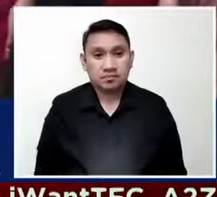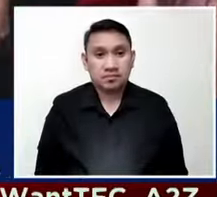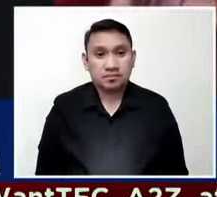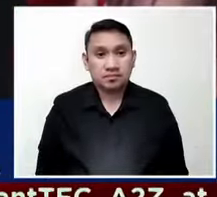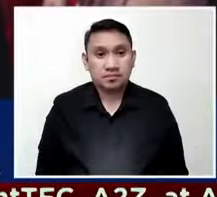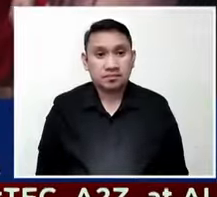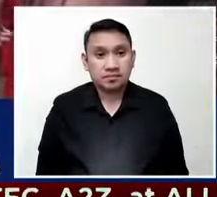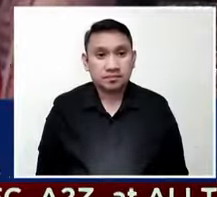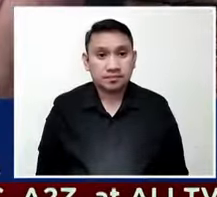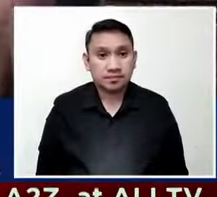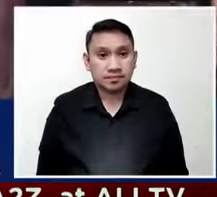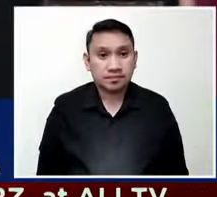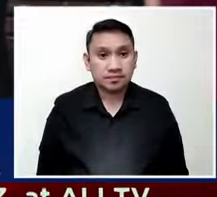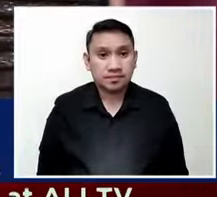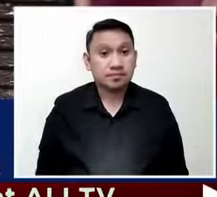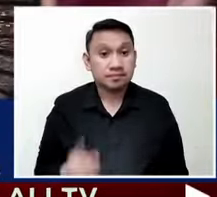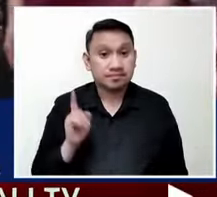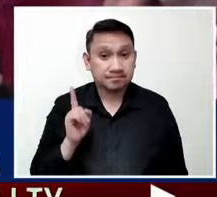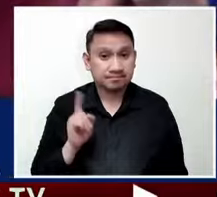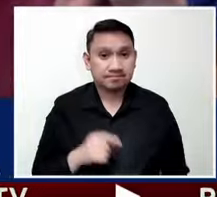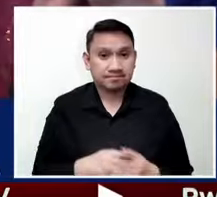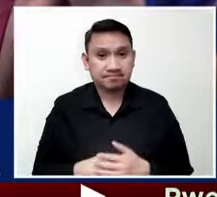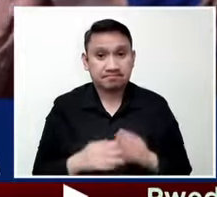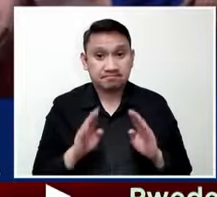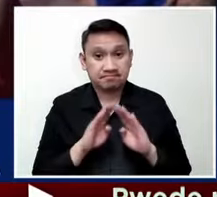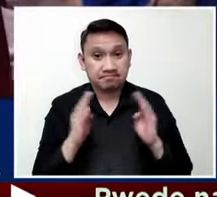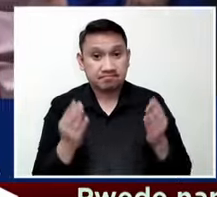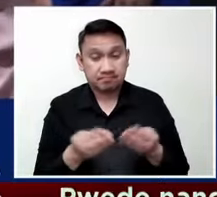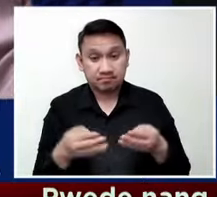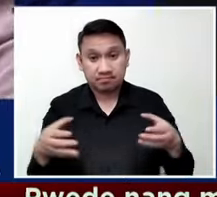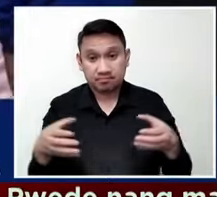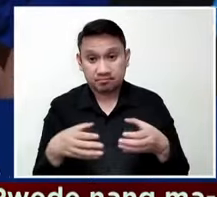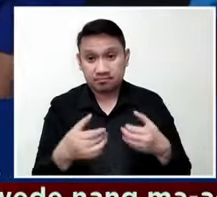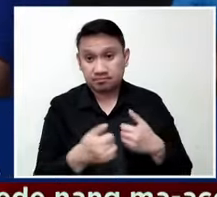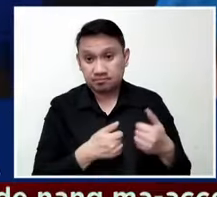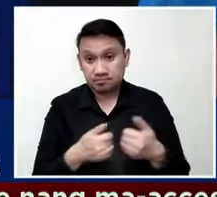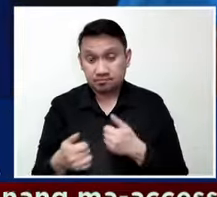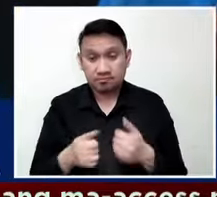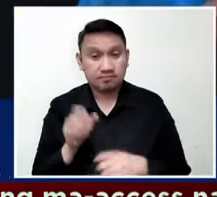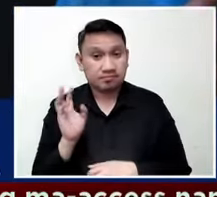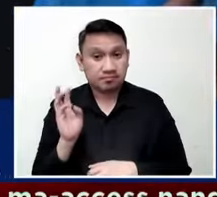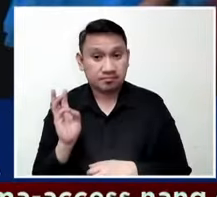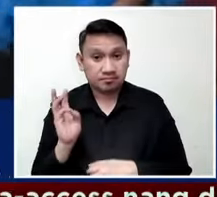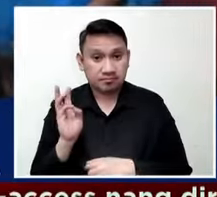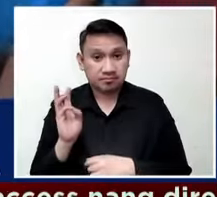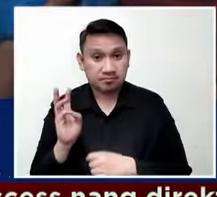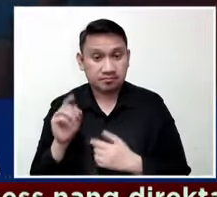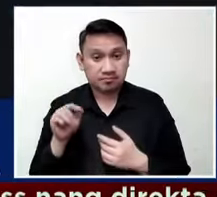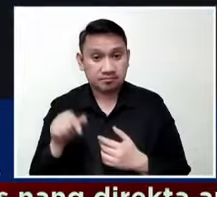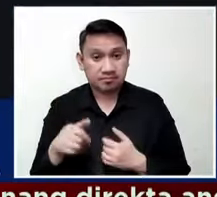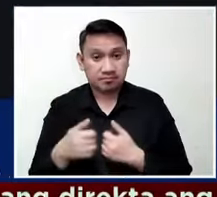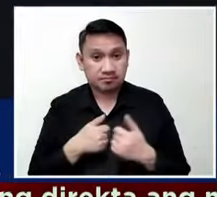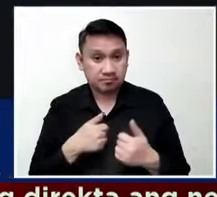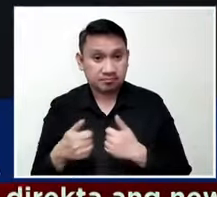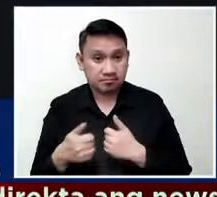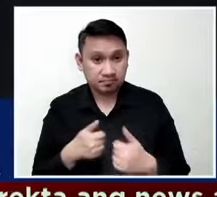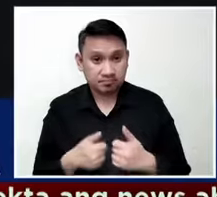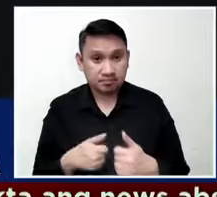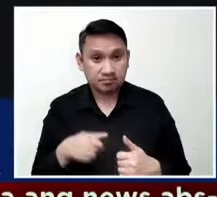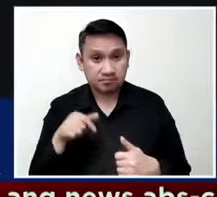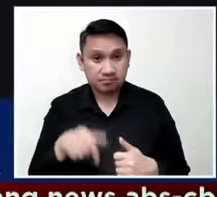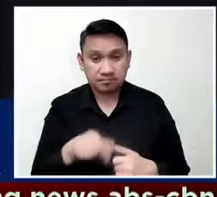Ito ang Diamond Batch of Beauties na lalaban sa 60th edition ng Binibining Pilipinas ngayong taon. Join